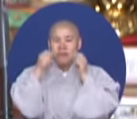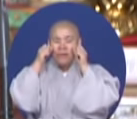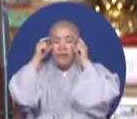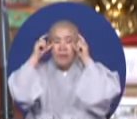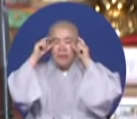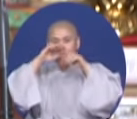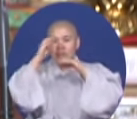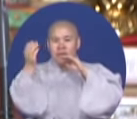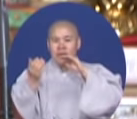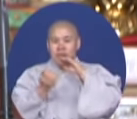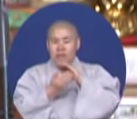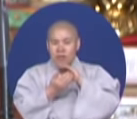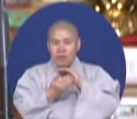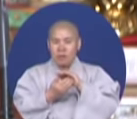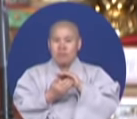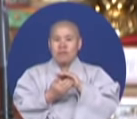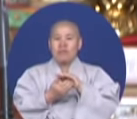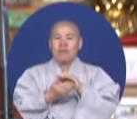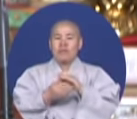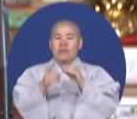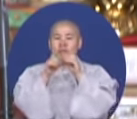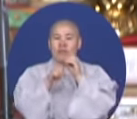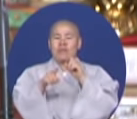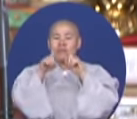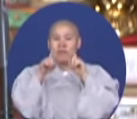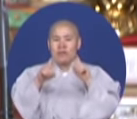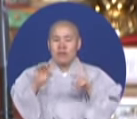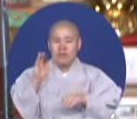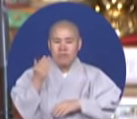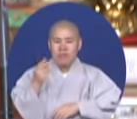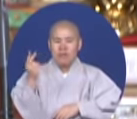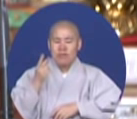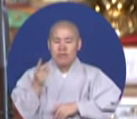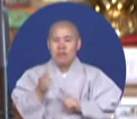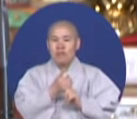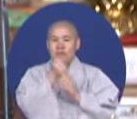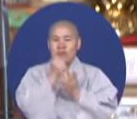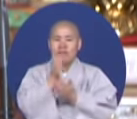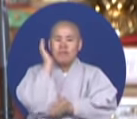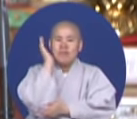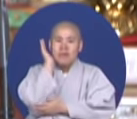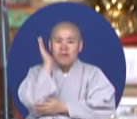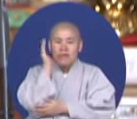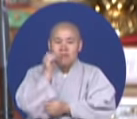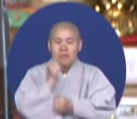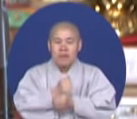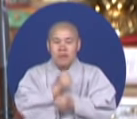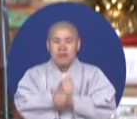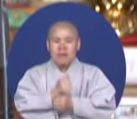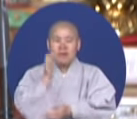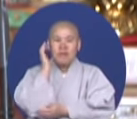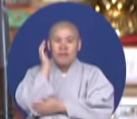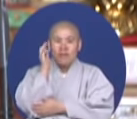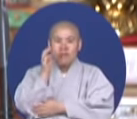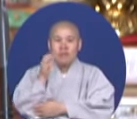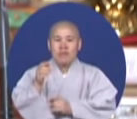깨달음을 이루신 정각도량이 되고요. 또 부처님이 설법하시는 설법도량이 되고,